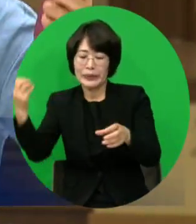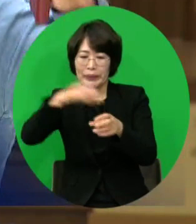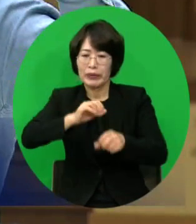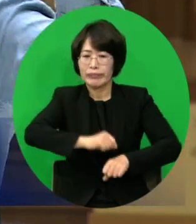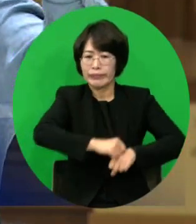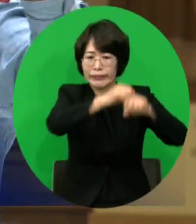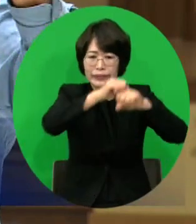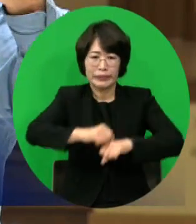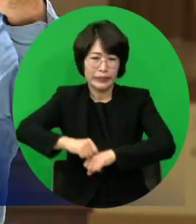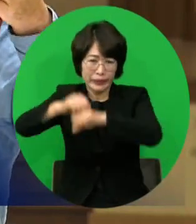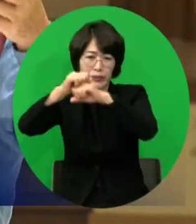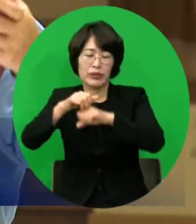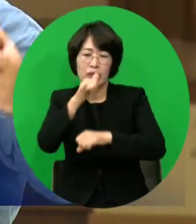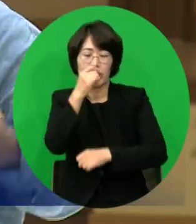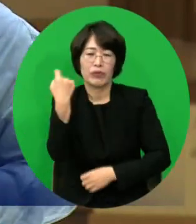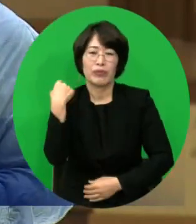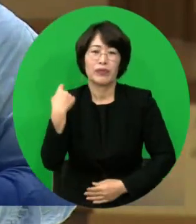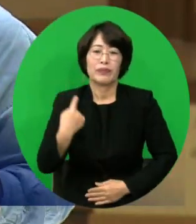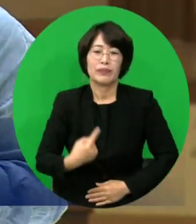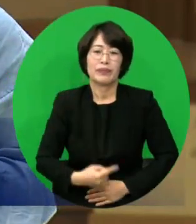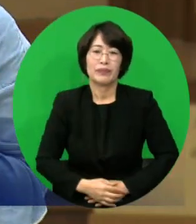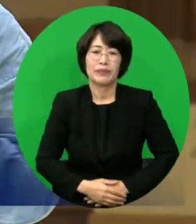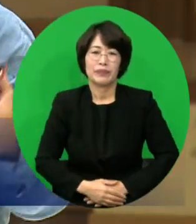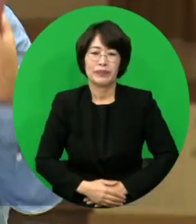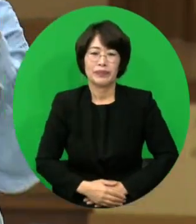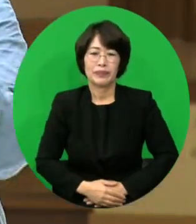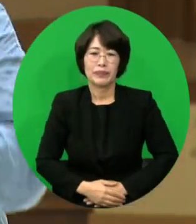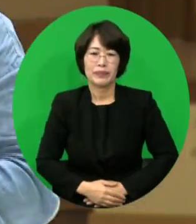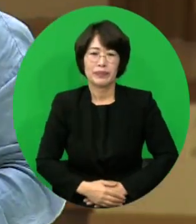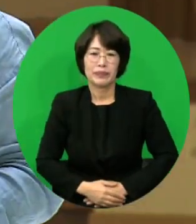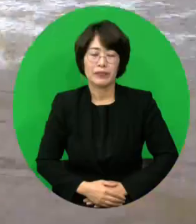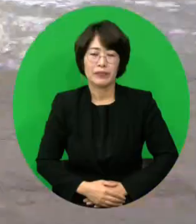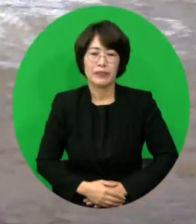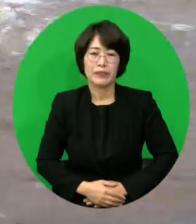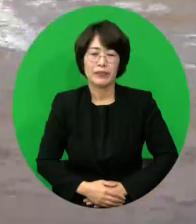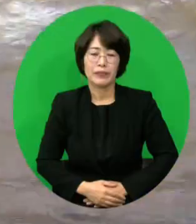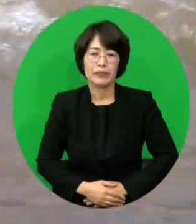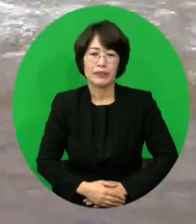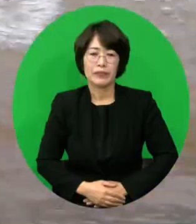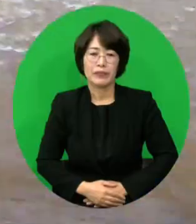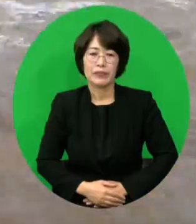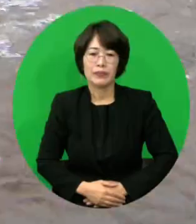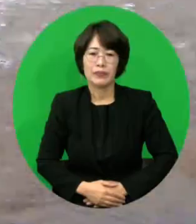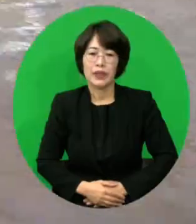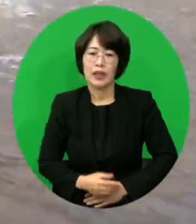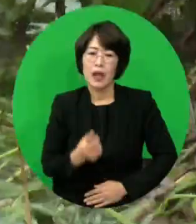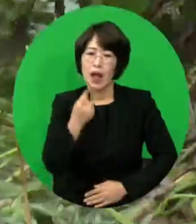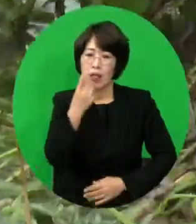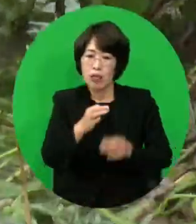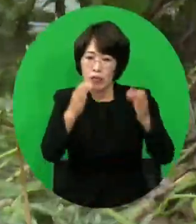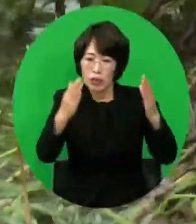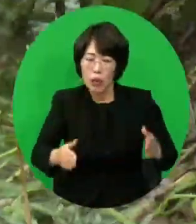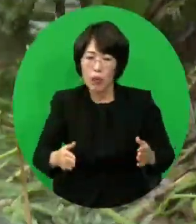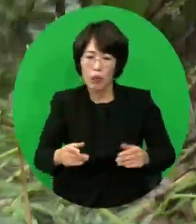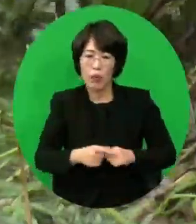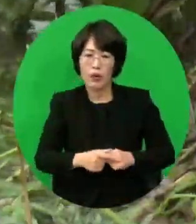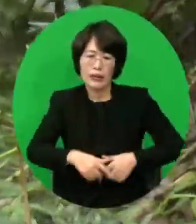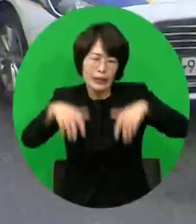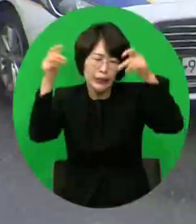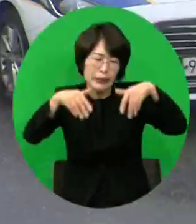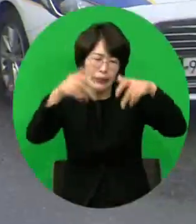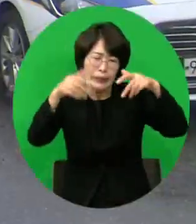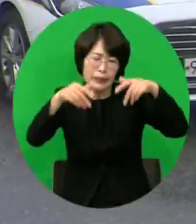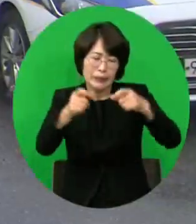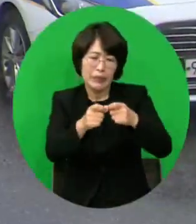머리에 큰 차도 어제 대놓고 그 세다고에다 머리에 다 싸더라. 한 달여의 시간 동안 길게 이어졌던